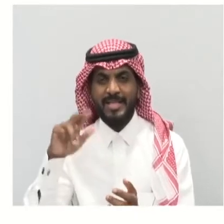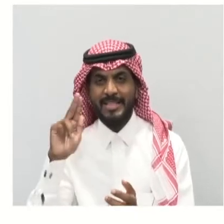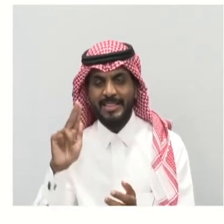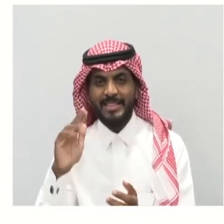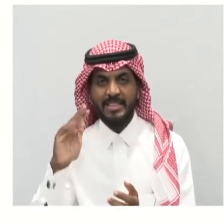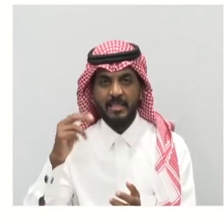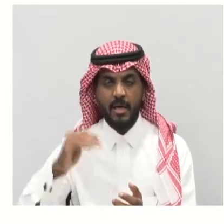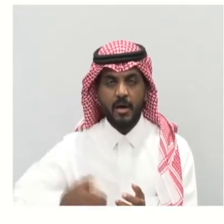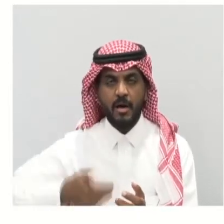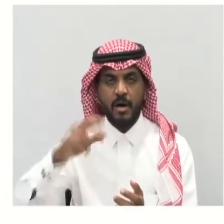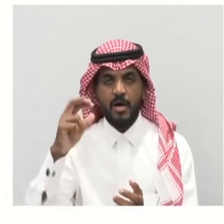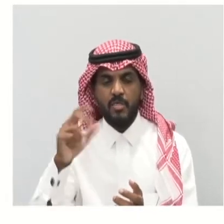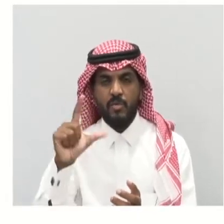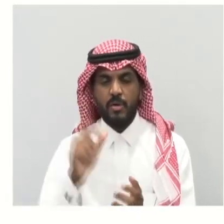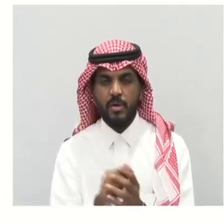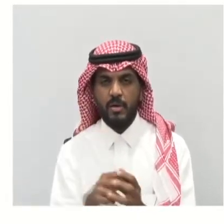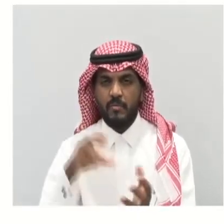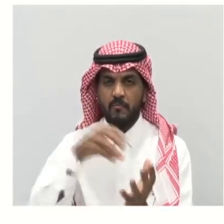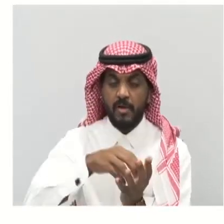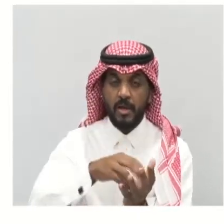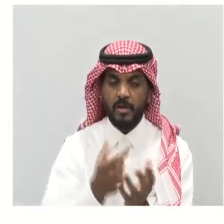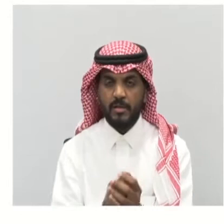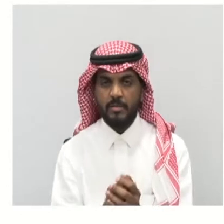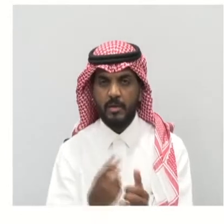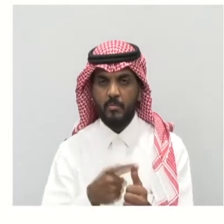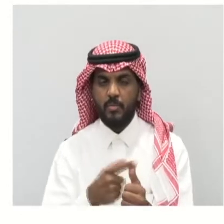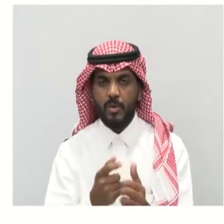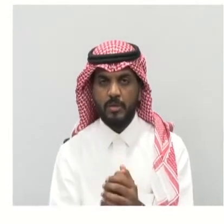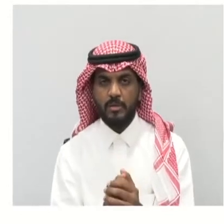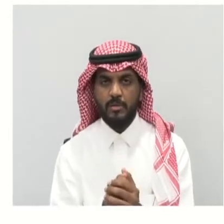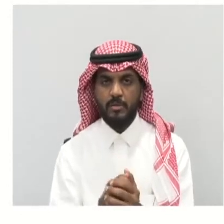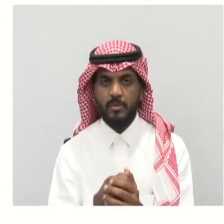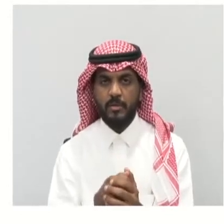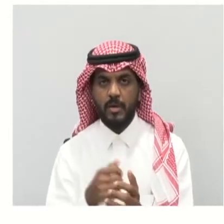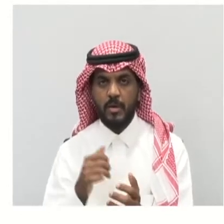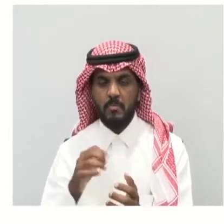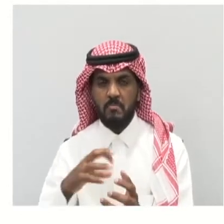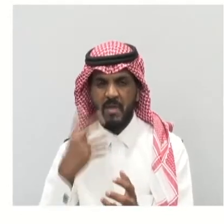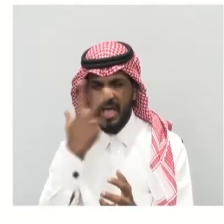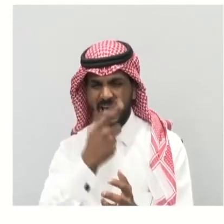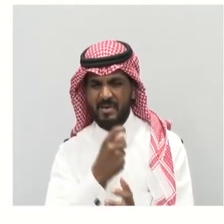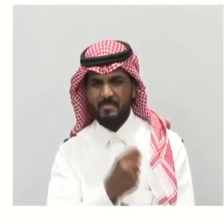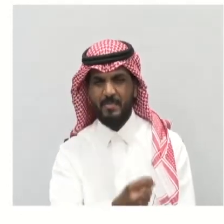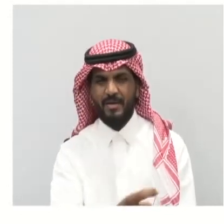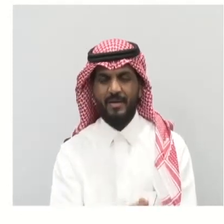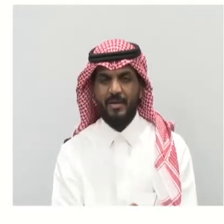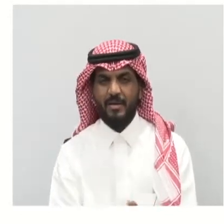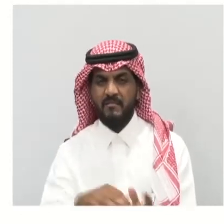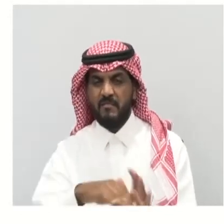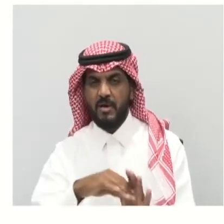أضع الكلمة في الفراغ المناسب. رقم 1، ما أقبح فراغ